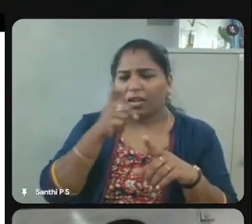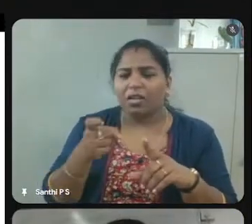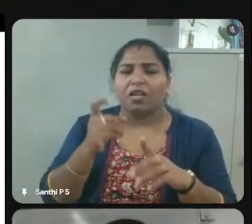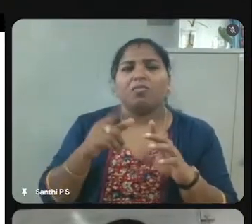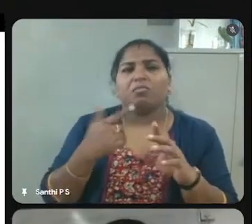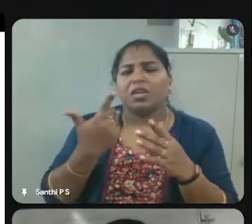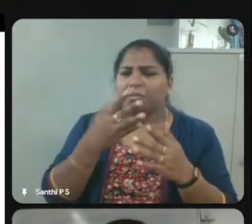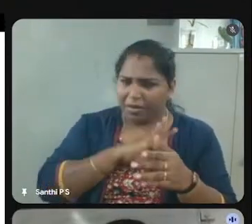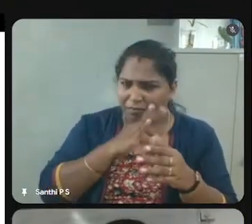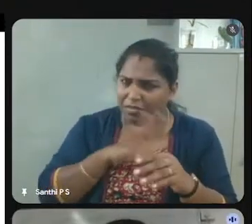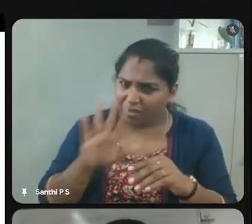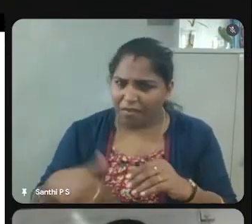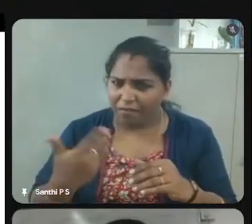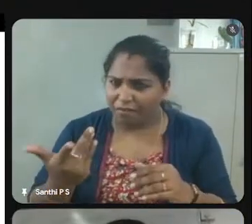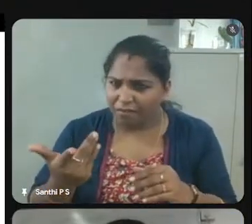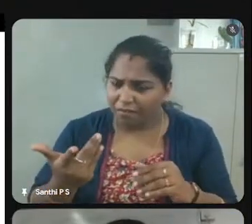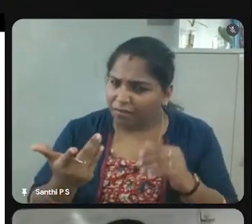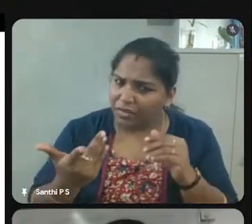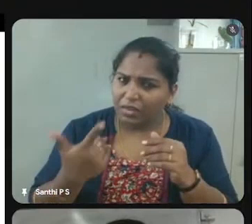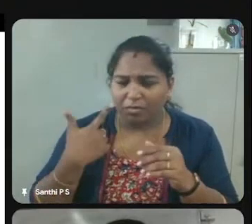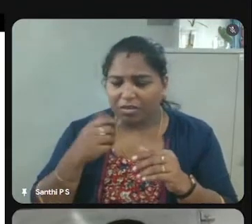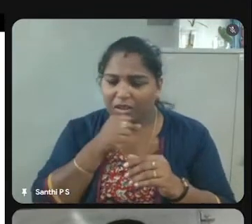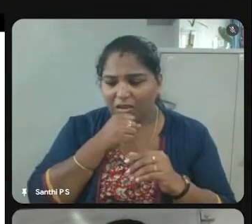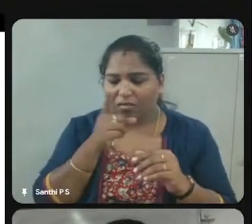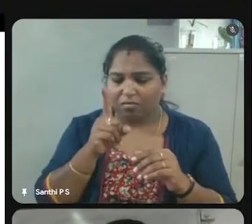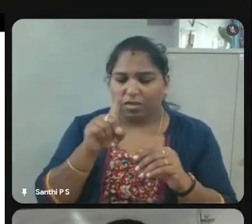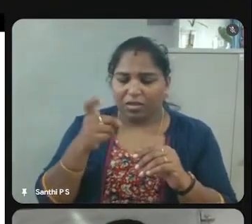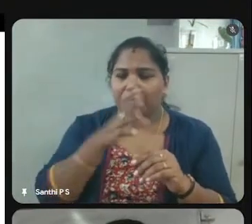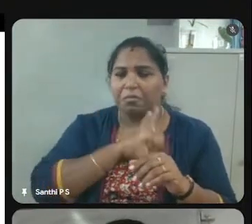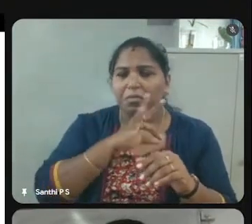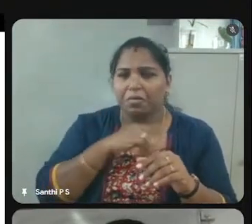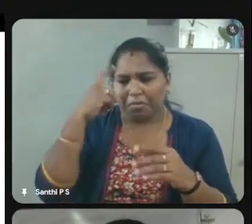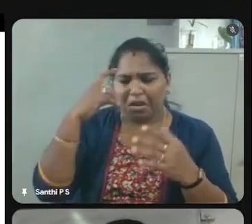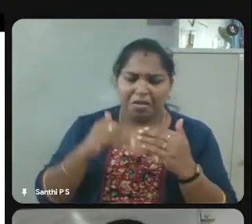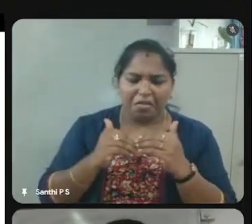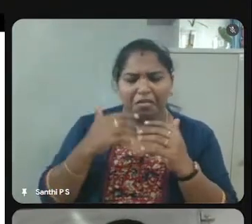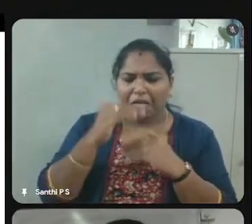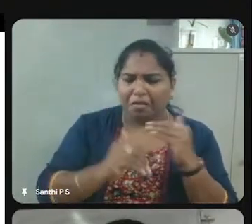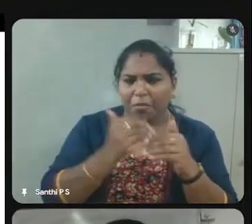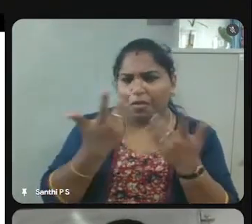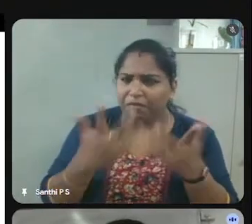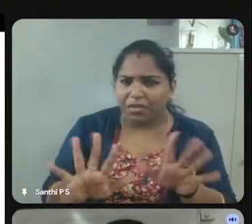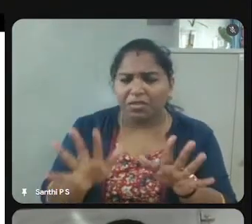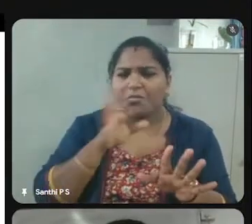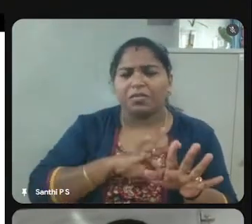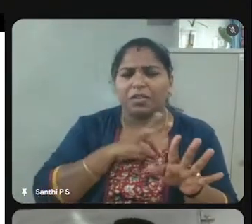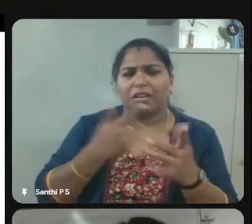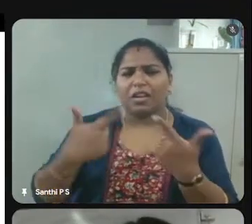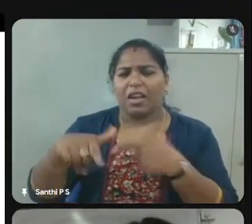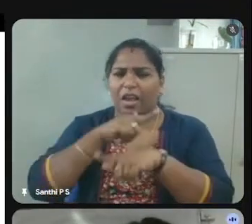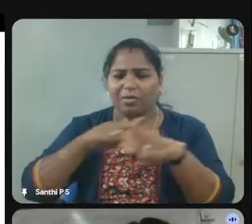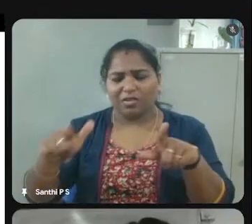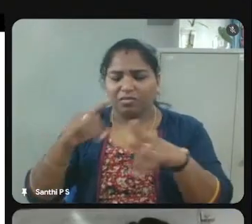ഉണ്ടാവുക? ചിലർ പറയുന്നു ഇത്ര ആയില്ലേ, ഇനിയിപ്പോ ഓൾറെഡി ബ്രെയിൻ ഡെവലപ്മെന്റ് എല്ലാം ആയി, ഇനിയിപ്പം വലിയ പ്രയോജനം ഉണ്ടാവില്ല, കാരണം ലിംഗ്വൽ എല്ലാം